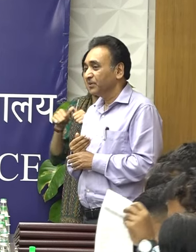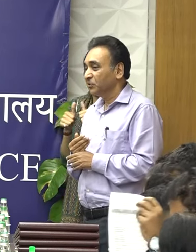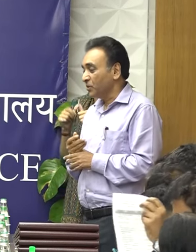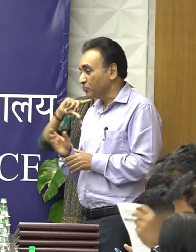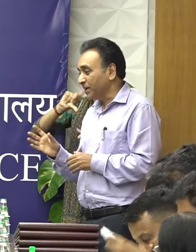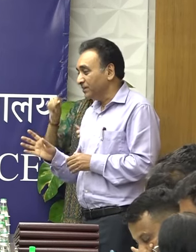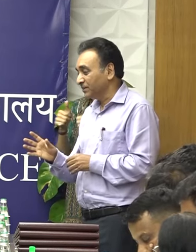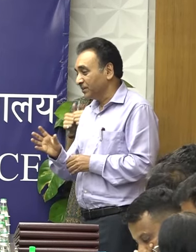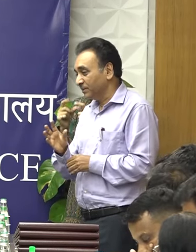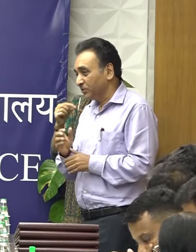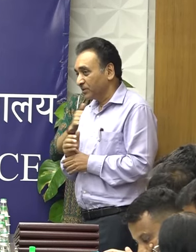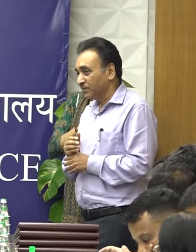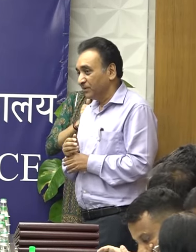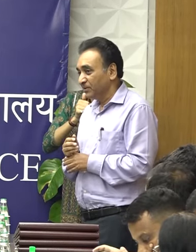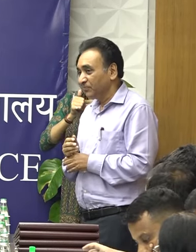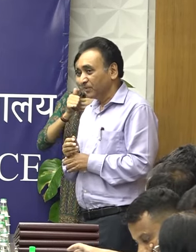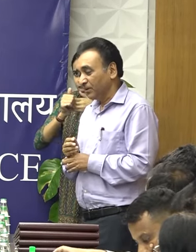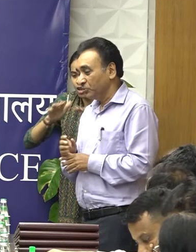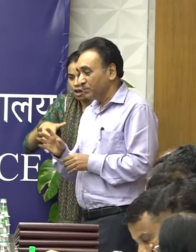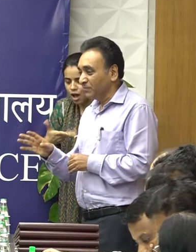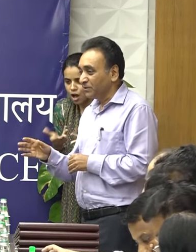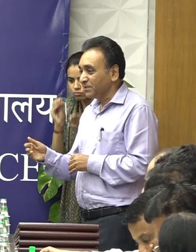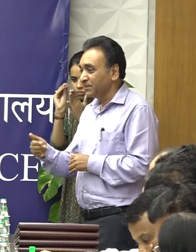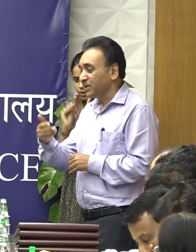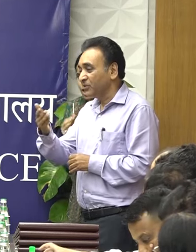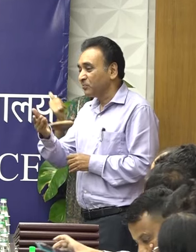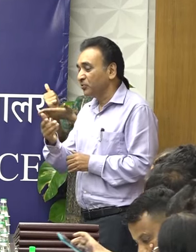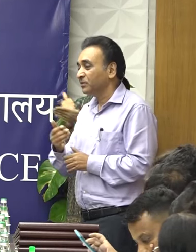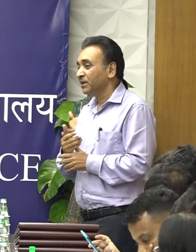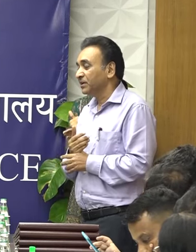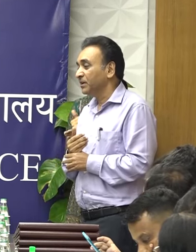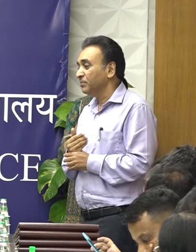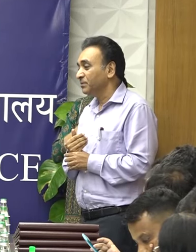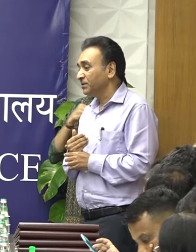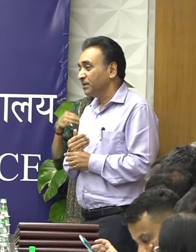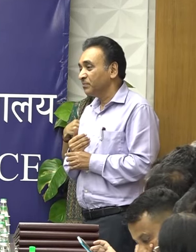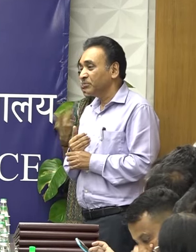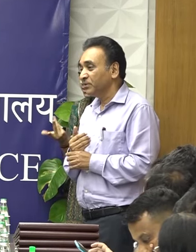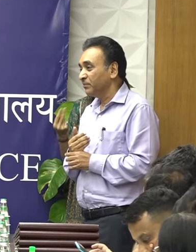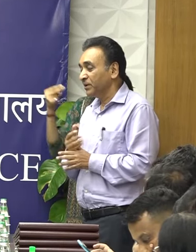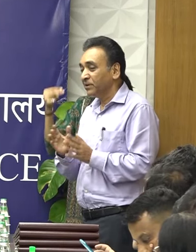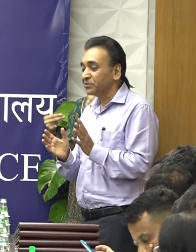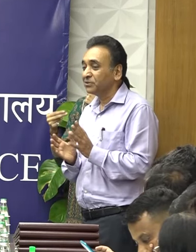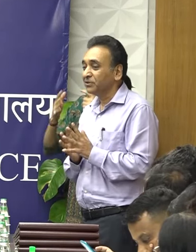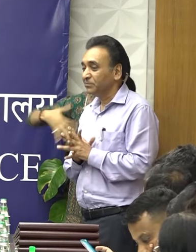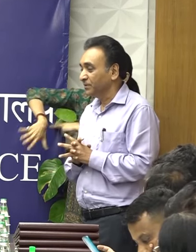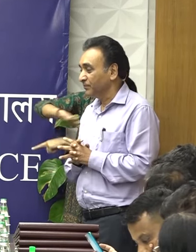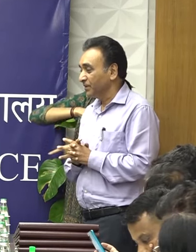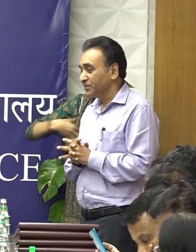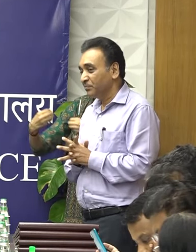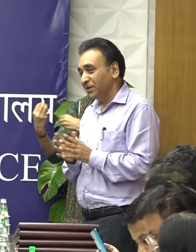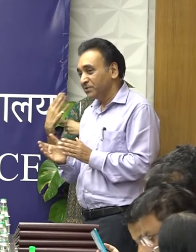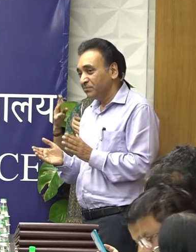ही, तो वो आपको गाइड करता रहता है और उससे भी मदद मिल जाती है, या फिर आपको डॉक्टर के नाम भी बता देगा आपके मोहल्ले में, आपके आसपास वाले